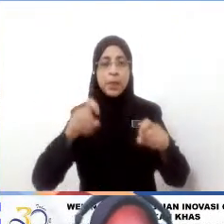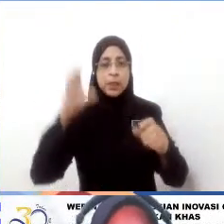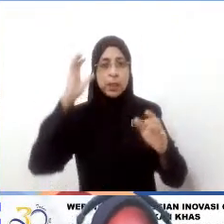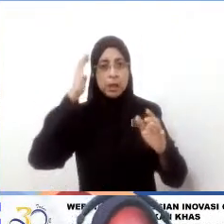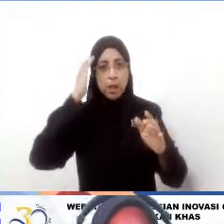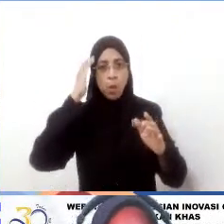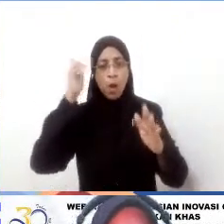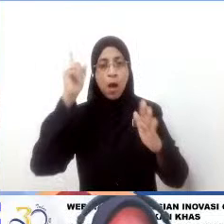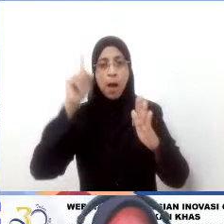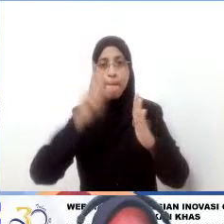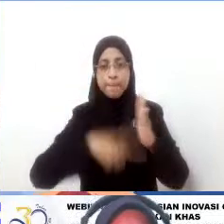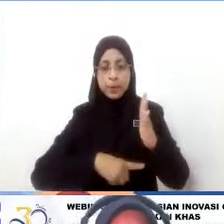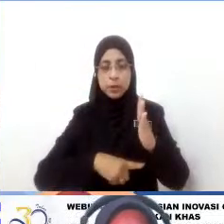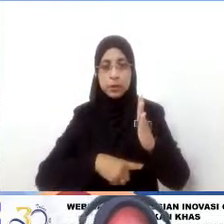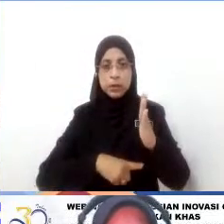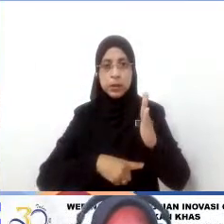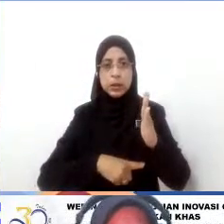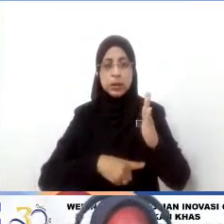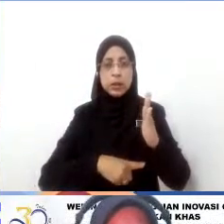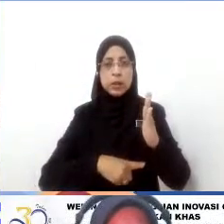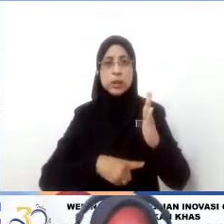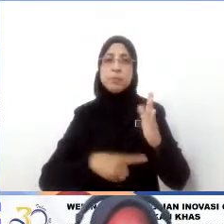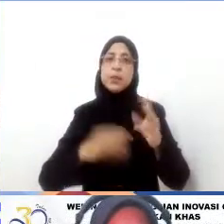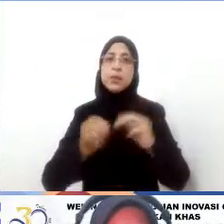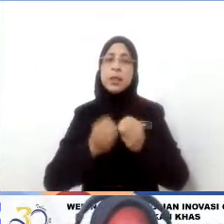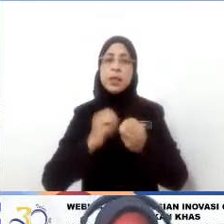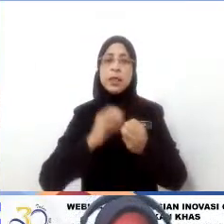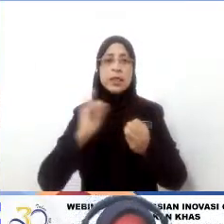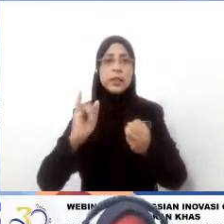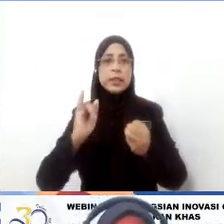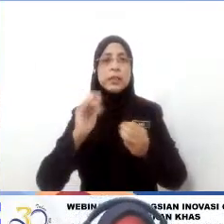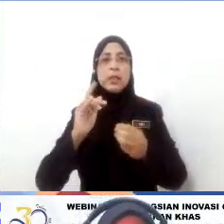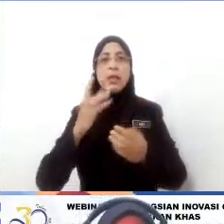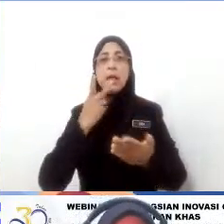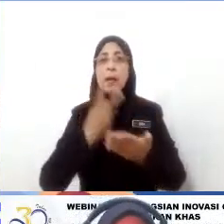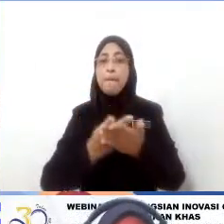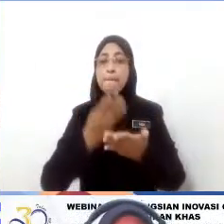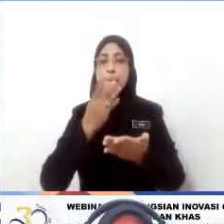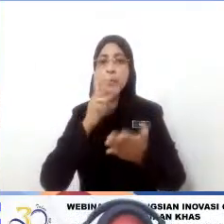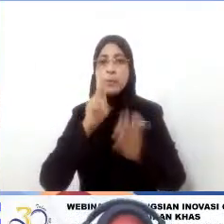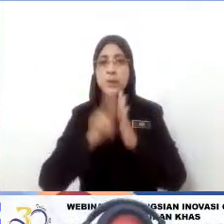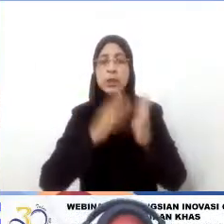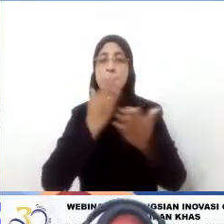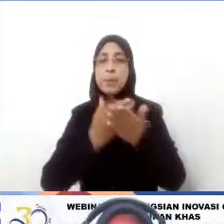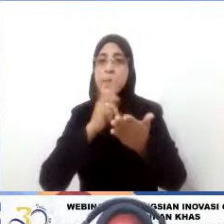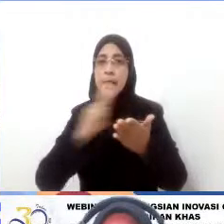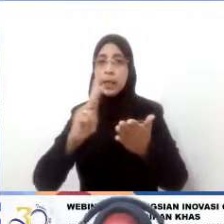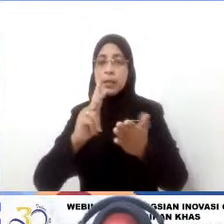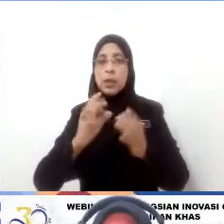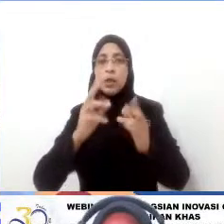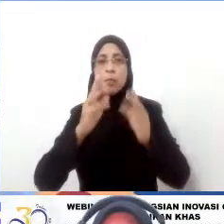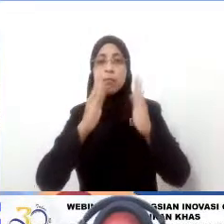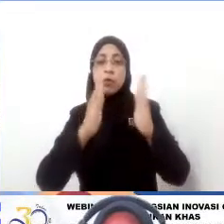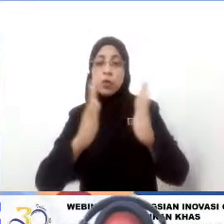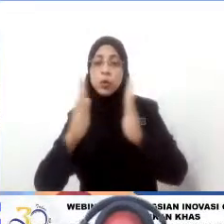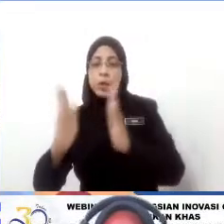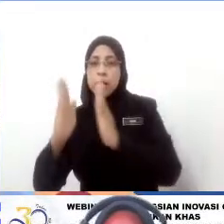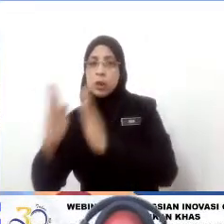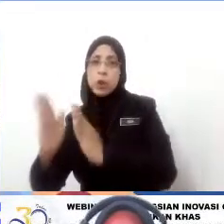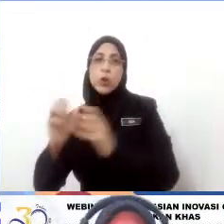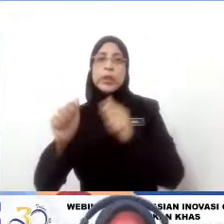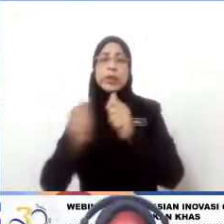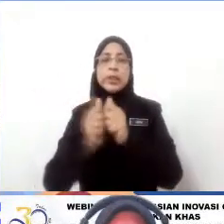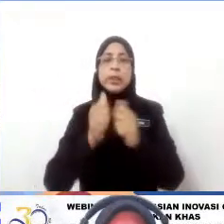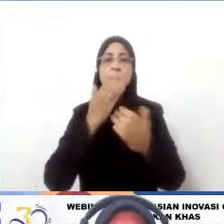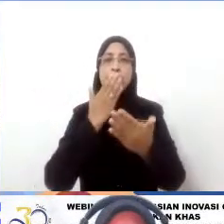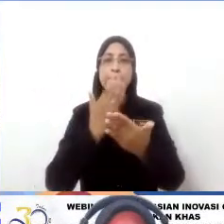yang penting. Kita kena ada isu dia, kita kena ada impak dia, ada perjalanan dia, semua tu lah. Semua benda tu kita kena ada. Tengok